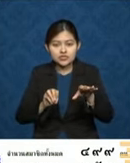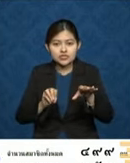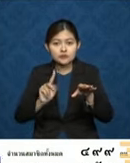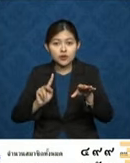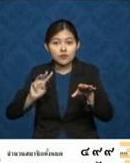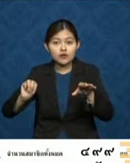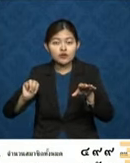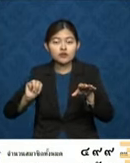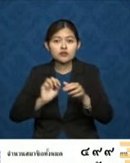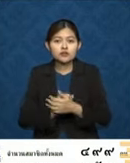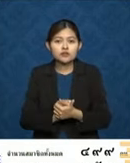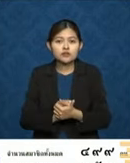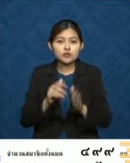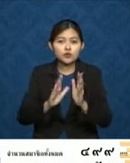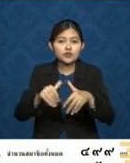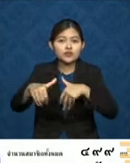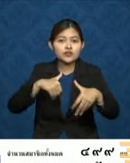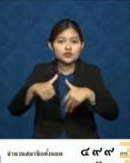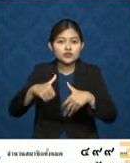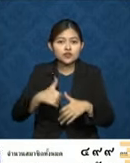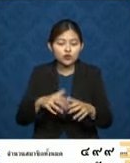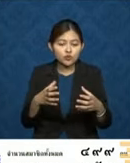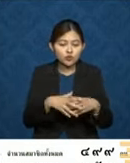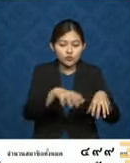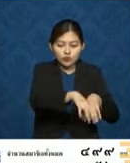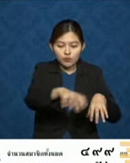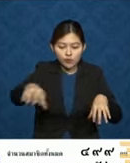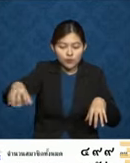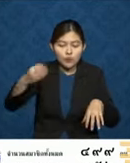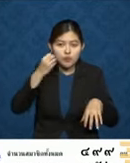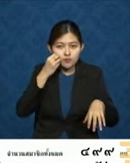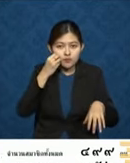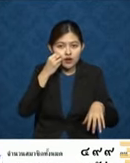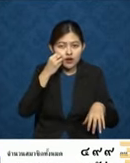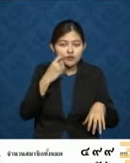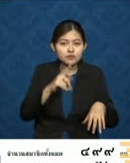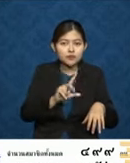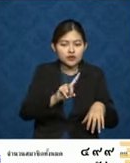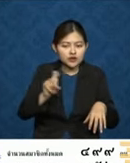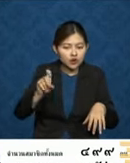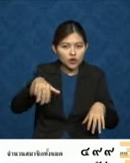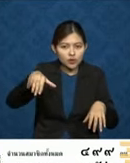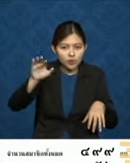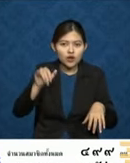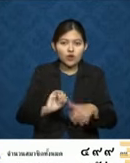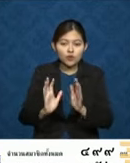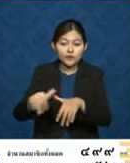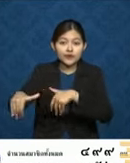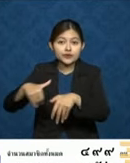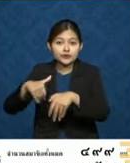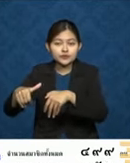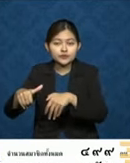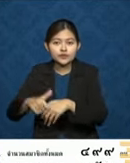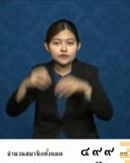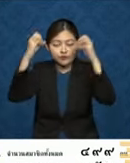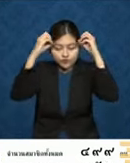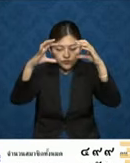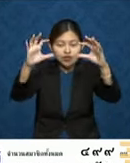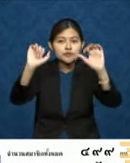กิโลเมตมีพี่น้องประชาชนอาศัยอยู่ไม่น้อยกว่า 100ครัวเรือนค่ะชาวบ้านไม่มีไฟคว้า